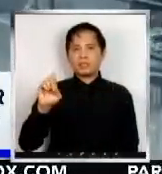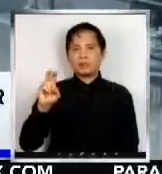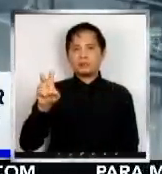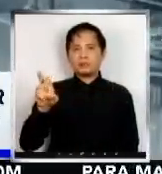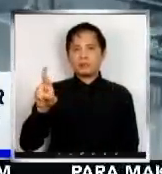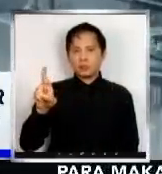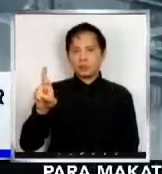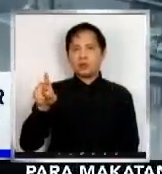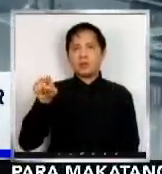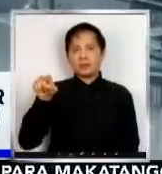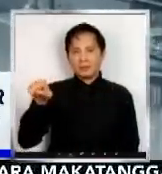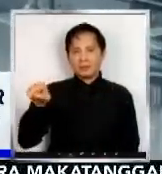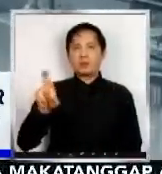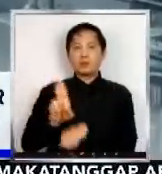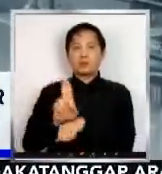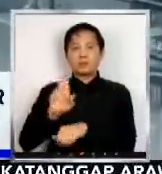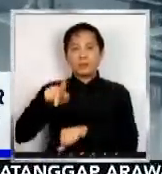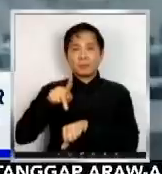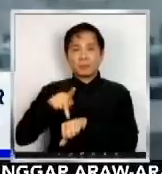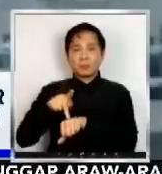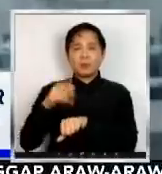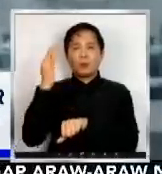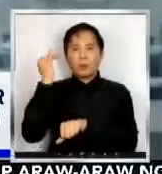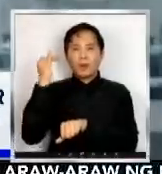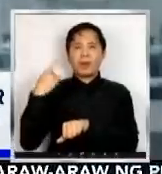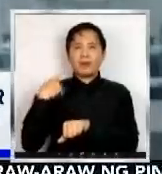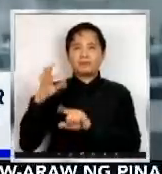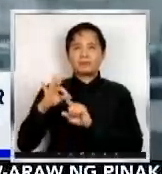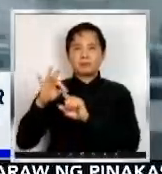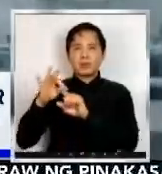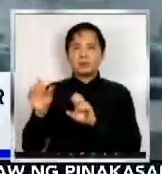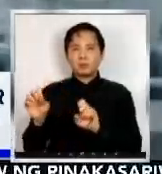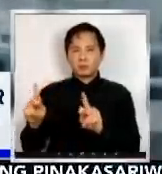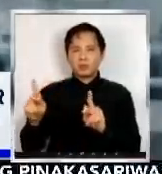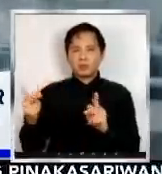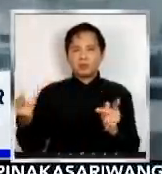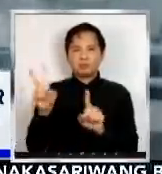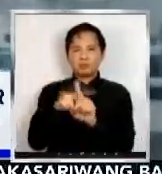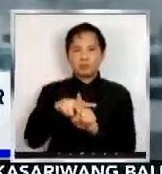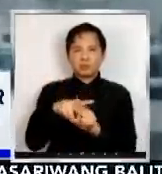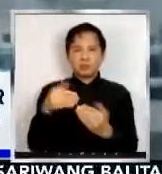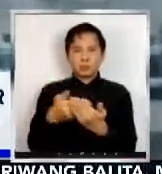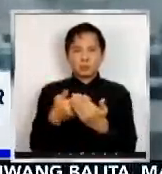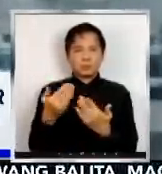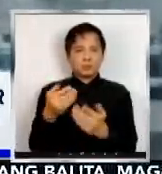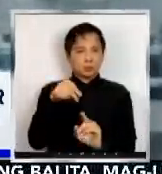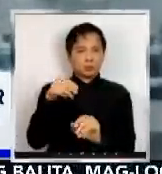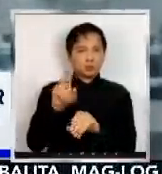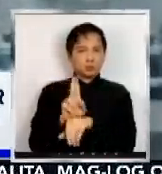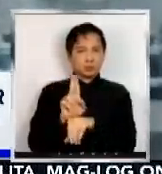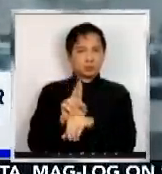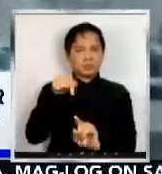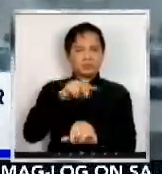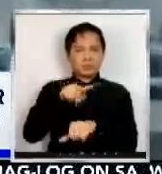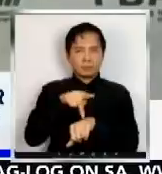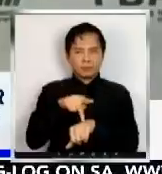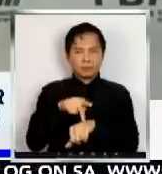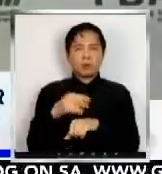dahil meron itong compassionate special permit. Sa ngayon kasi, walang aprobadong gamot sa COVID-19 sa